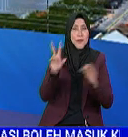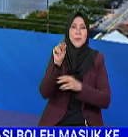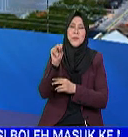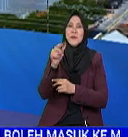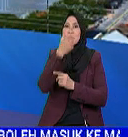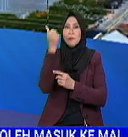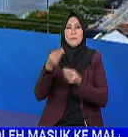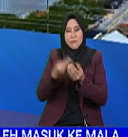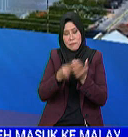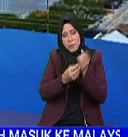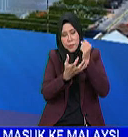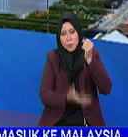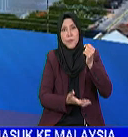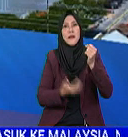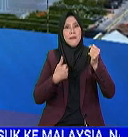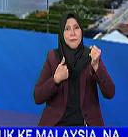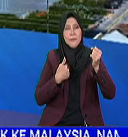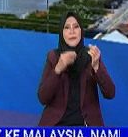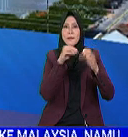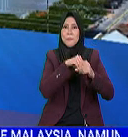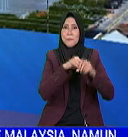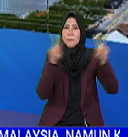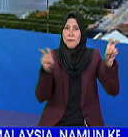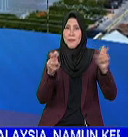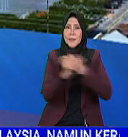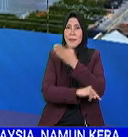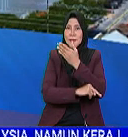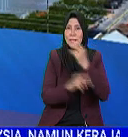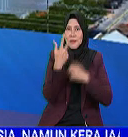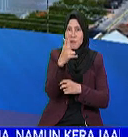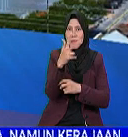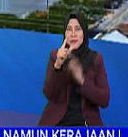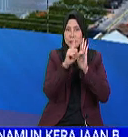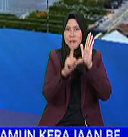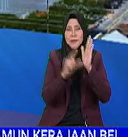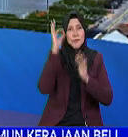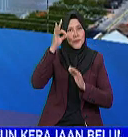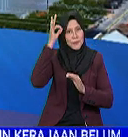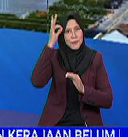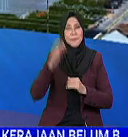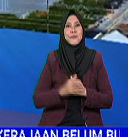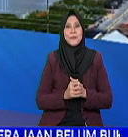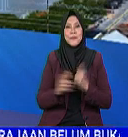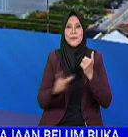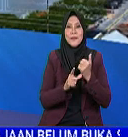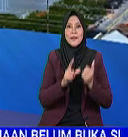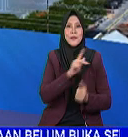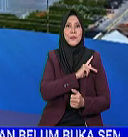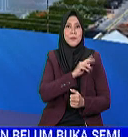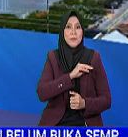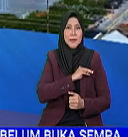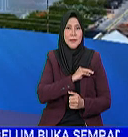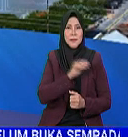diambil berdasarkan Tentukan sedia ada dalam kanon tanah negeri dan pegawai 13 pelembagaan persekutuan timbalan ketua menteri